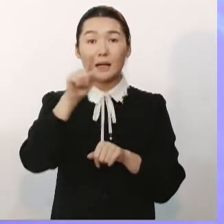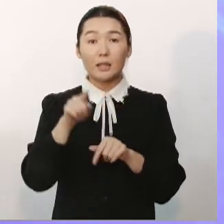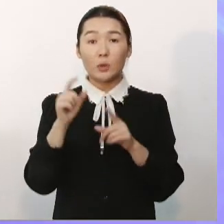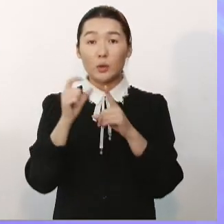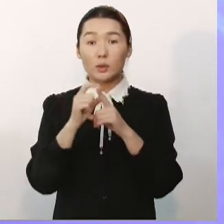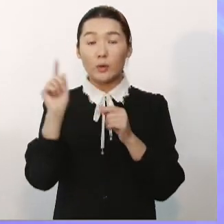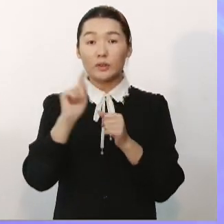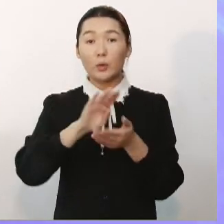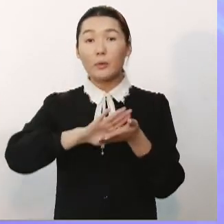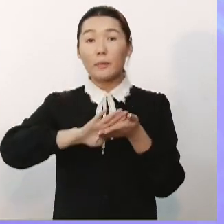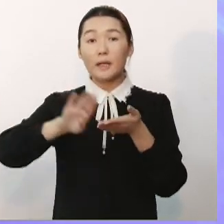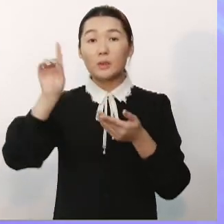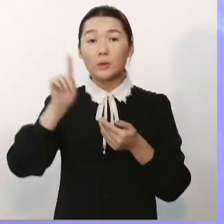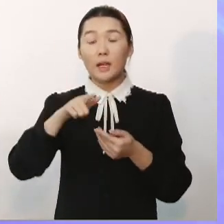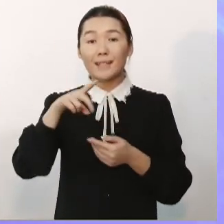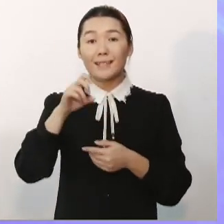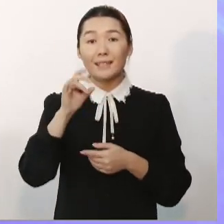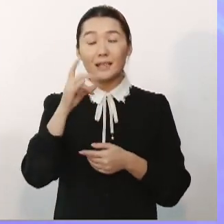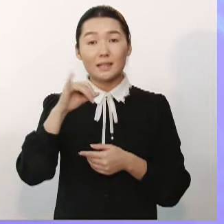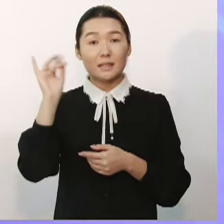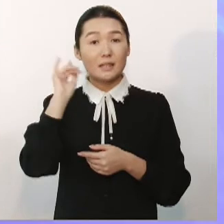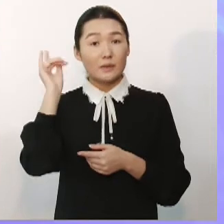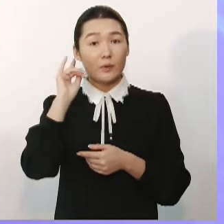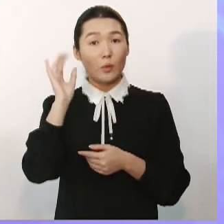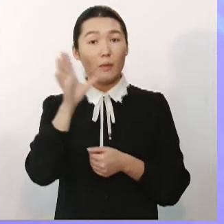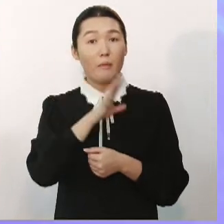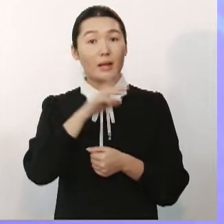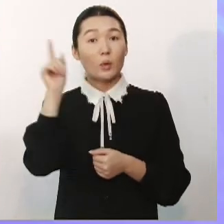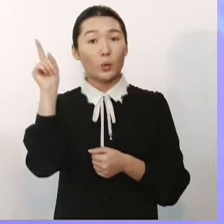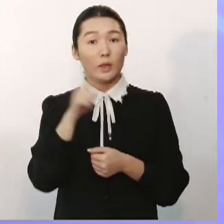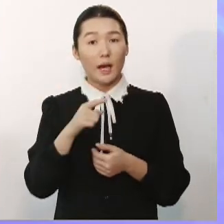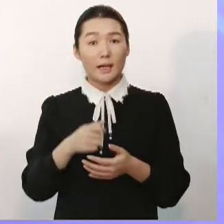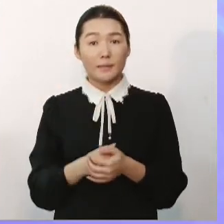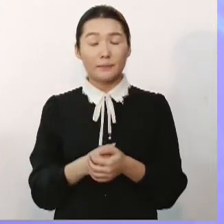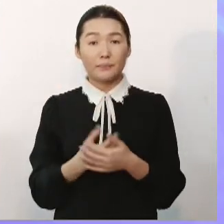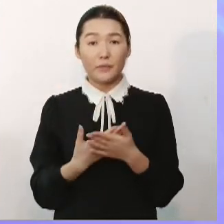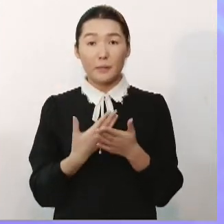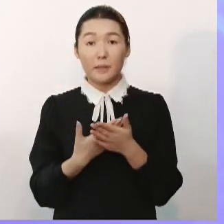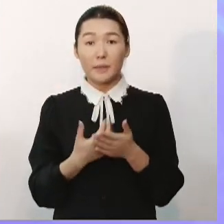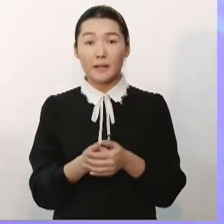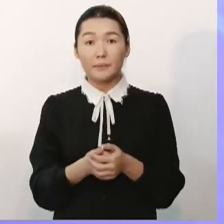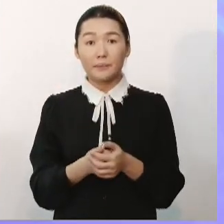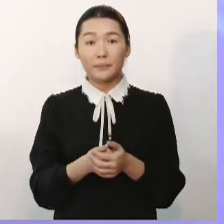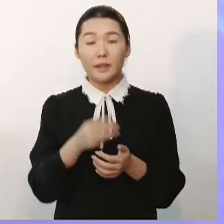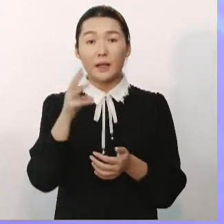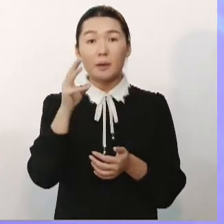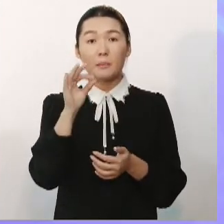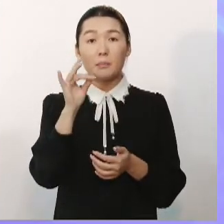чтобы безударный гласный звук оказался ударным. Например,